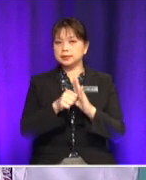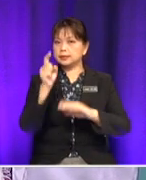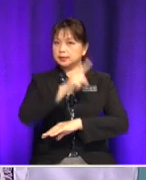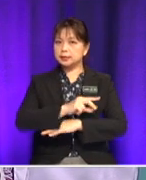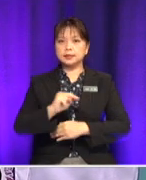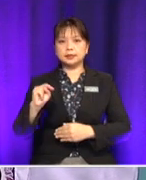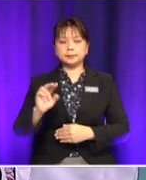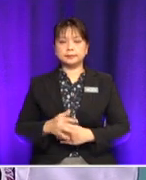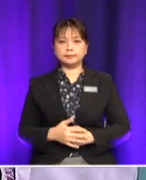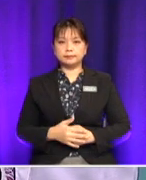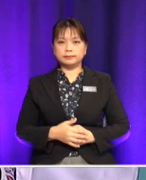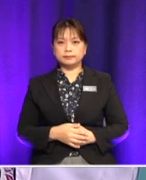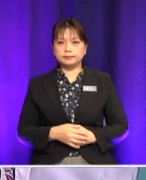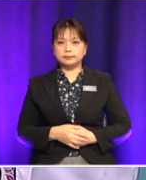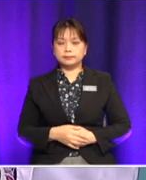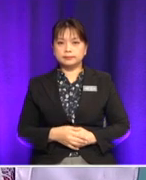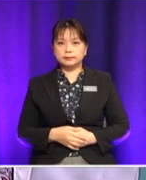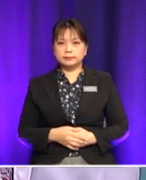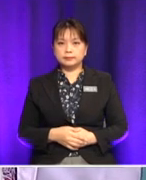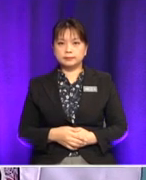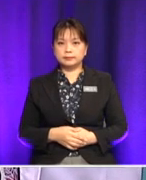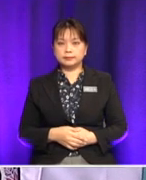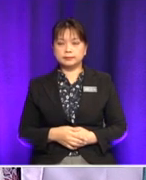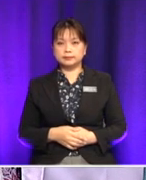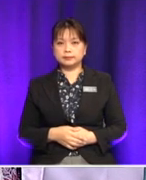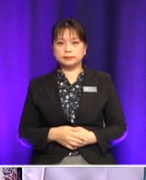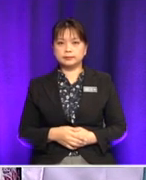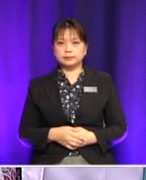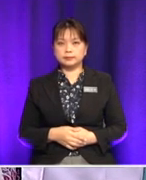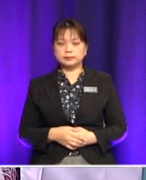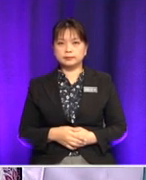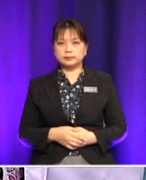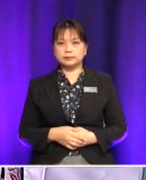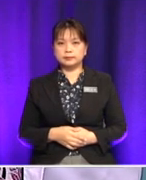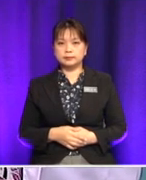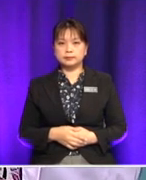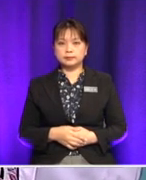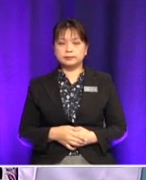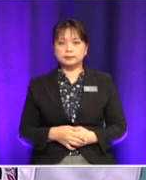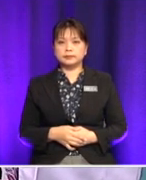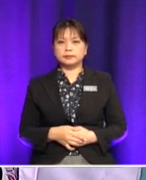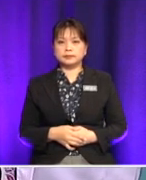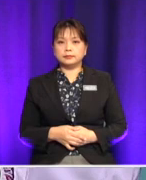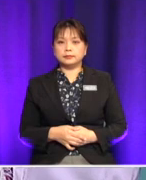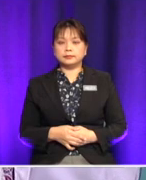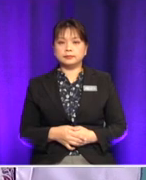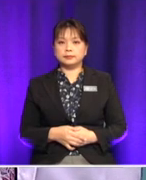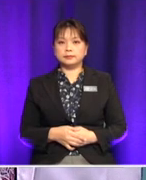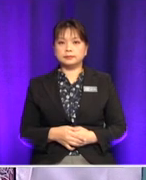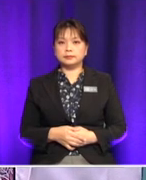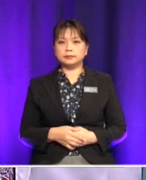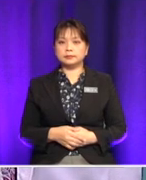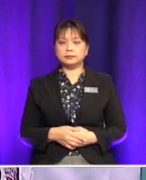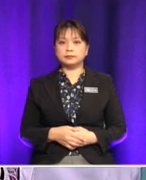tak sedap gitu milih biasalah mili mite berapa mm boleh lihat pada